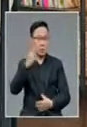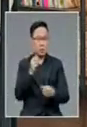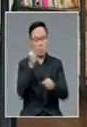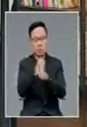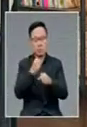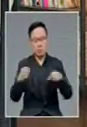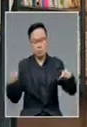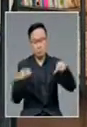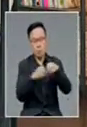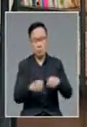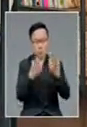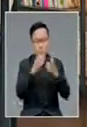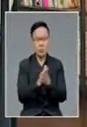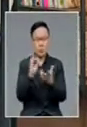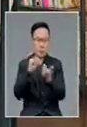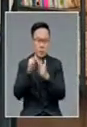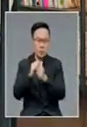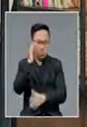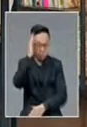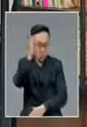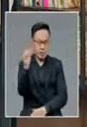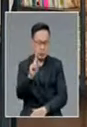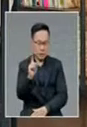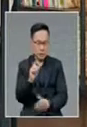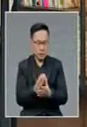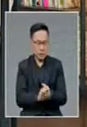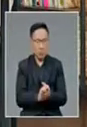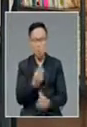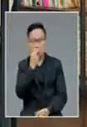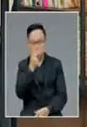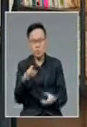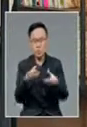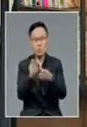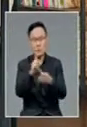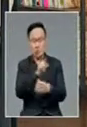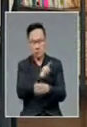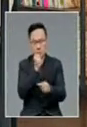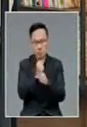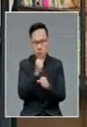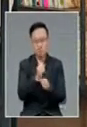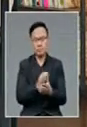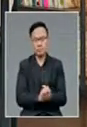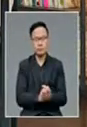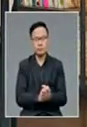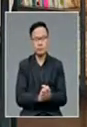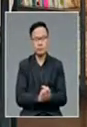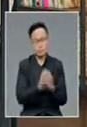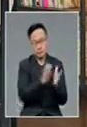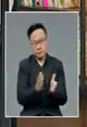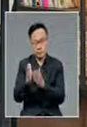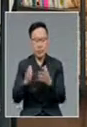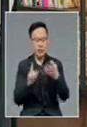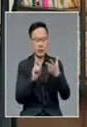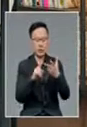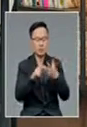ส่งผลต่อสถานการณ์ที่จะเกิดขึ้นตามมาด้วยนั่นนี่อันนี้อาจจะต้องจับตาดูนะครับ จากซีเรียเรากระโดดไปที่สหรั